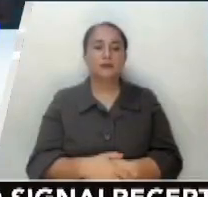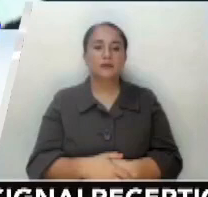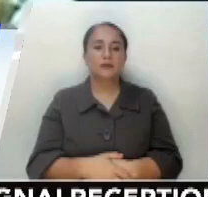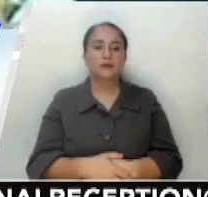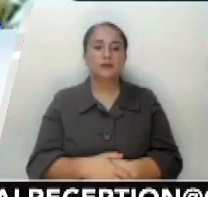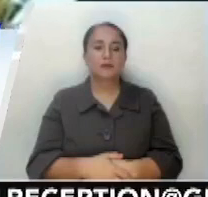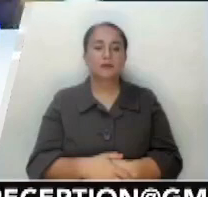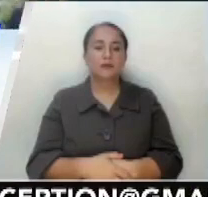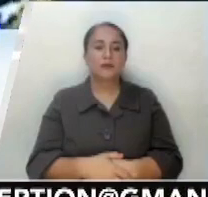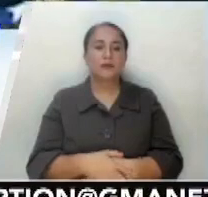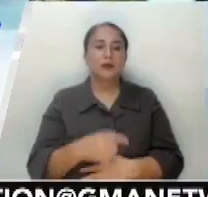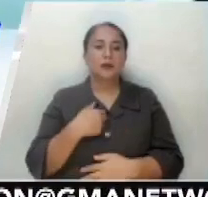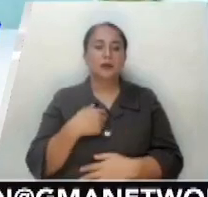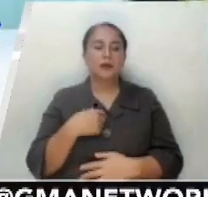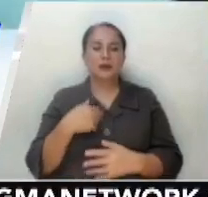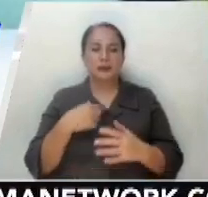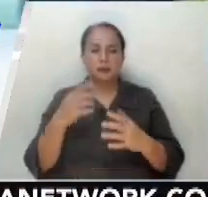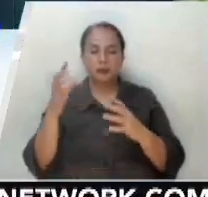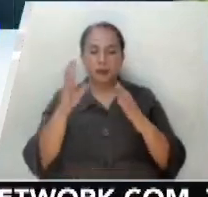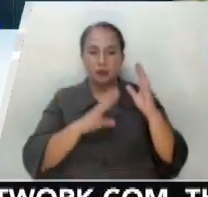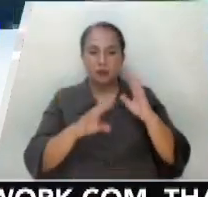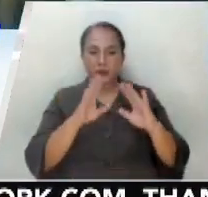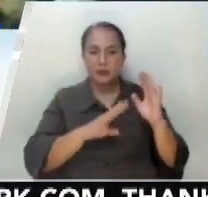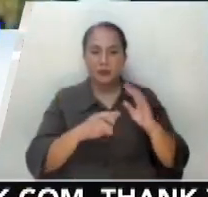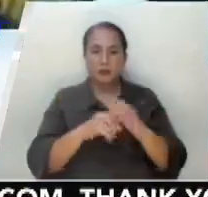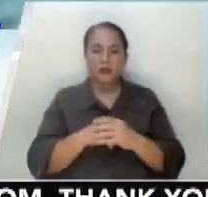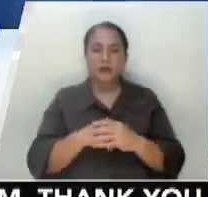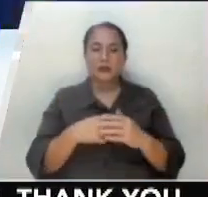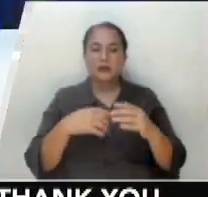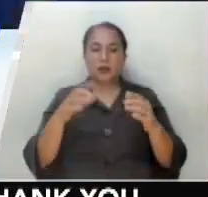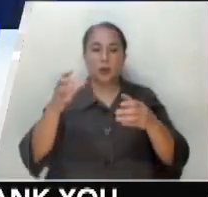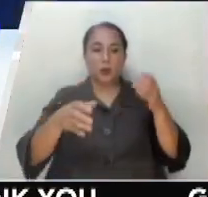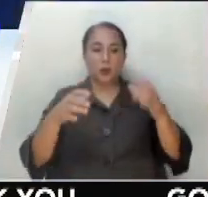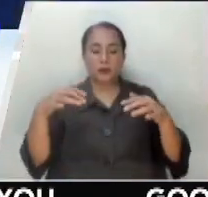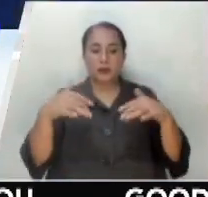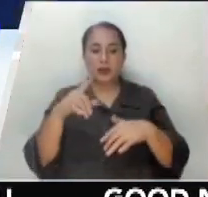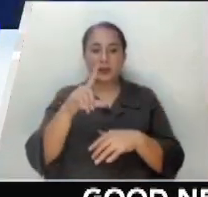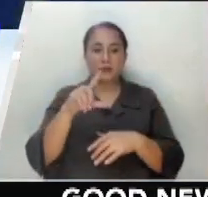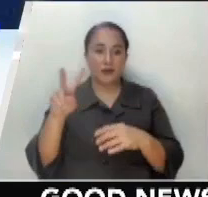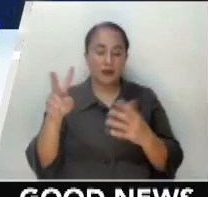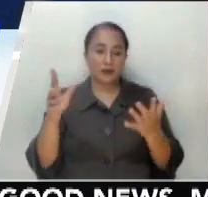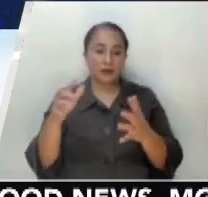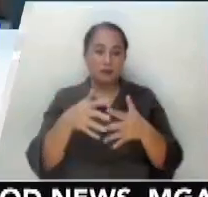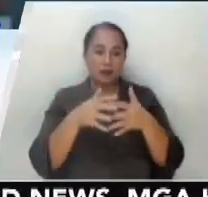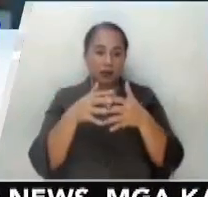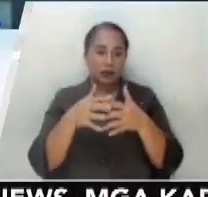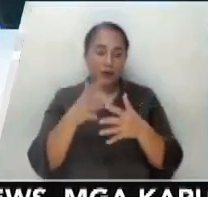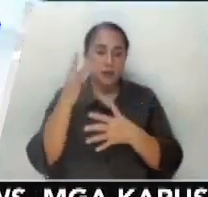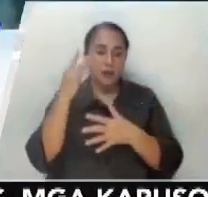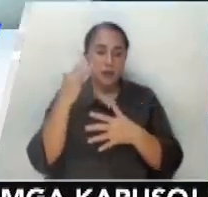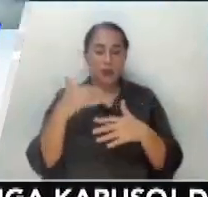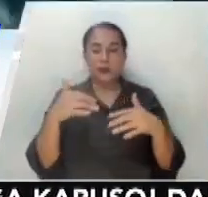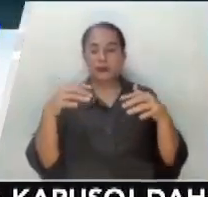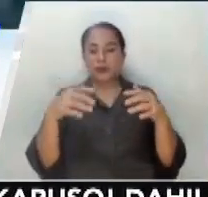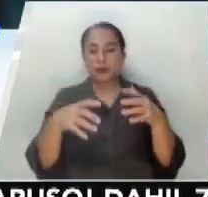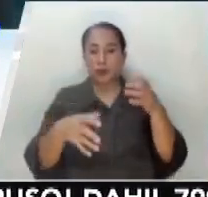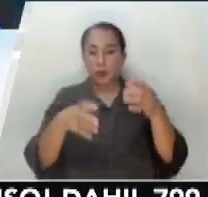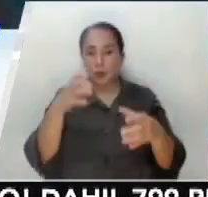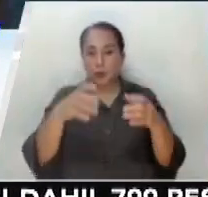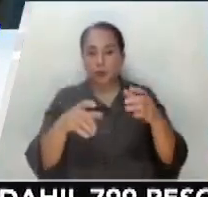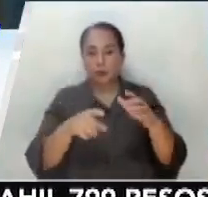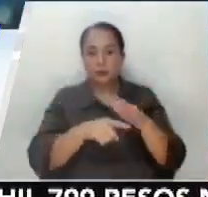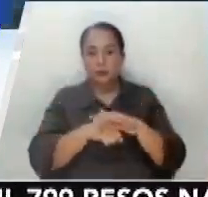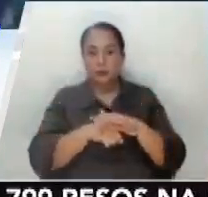Nauwi sa tensyon ang isang sentencing hearing sa Las Vegas sa Amerika. Sa gitna kasi ng pagdinig, biglang tumakbo papunta